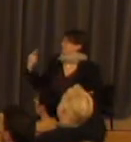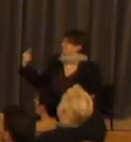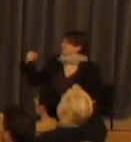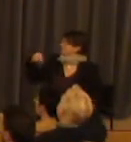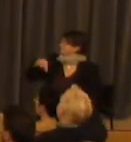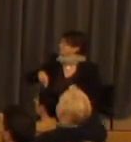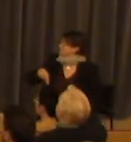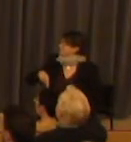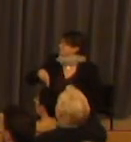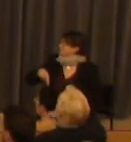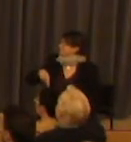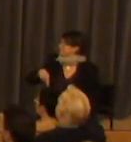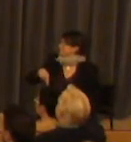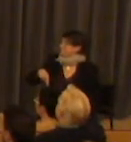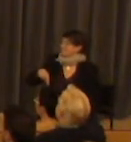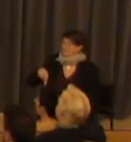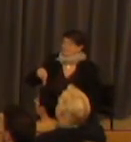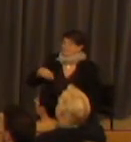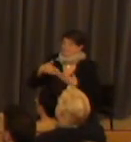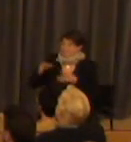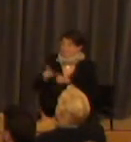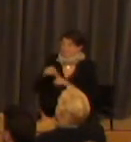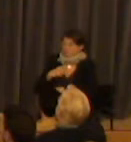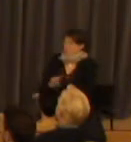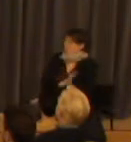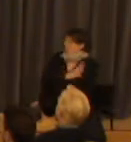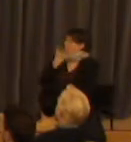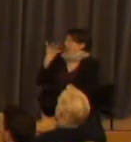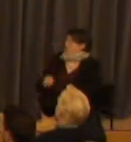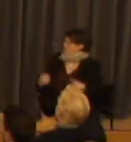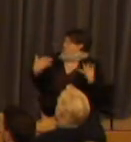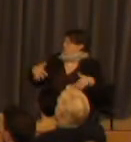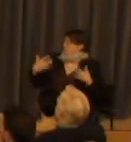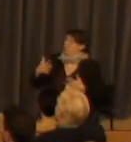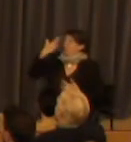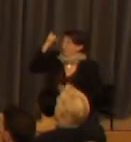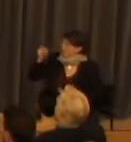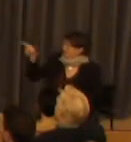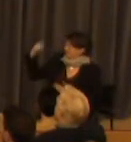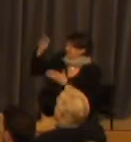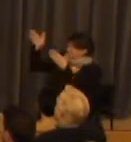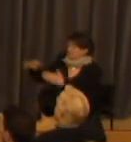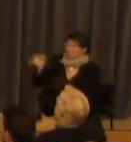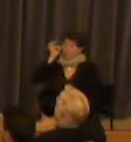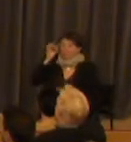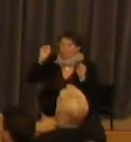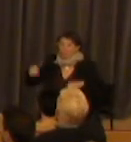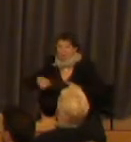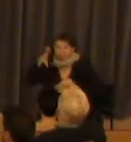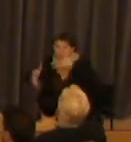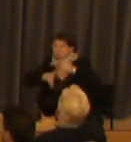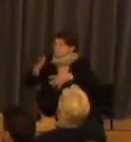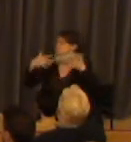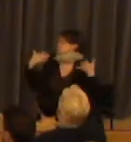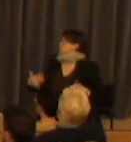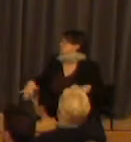que, bé, quan he vingut a l'acte de cloenda, només arribar ja m'he quedat ben parat per la